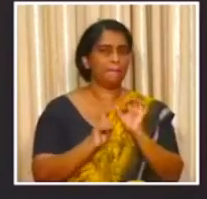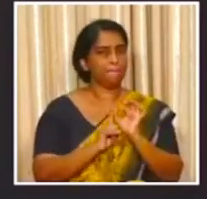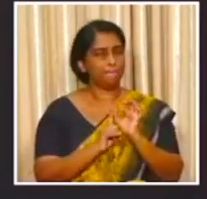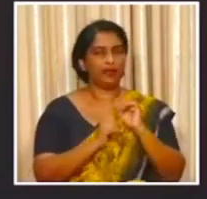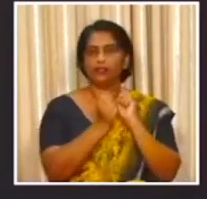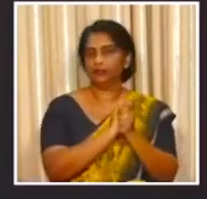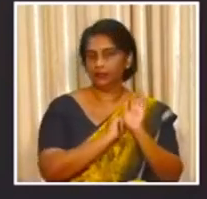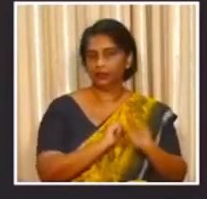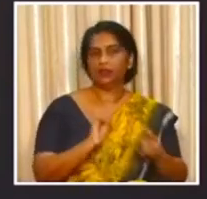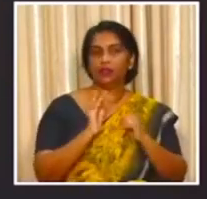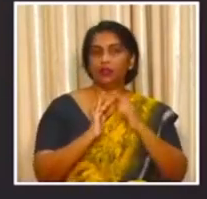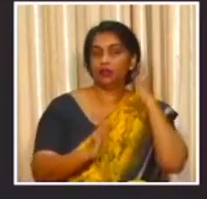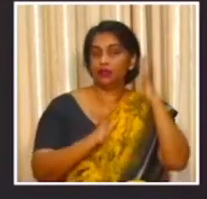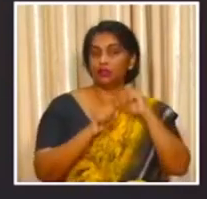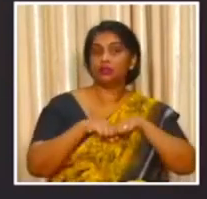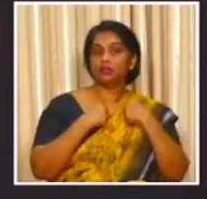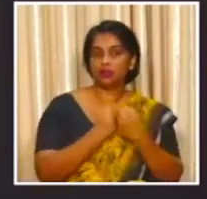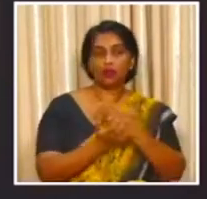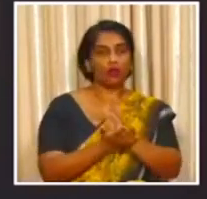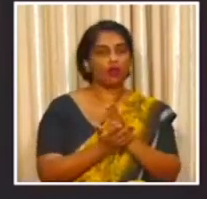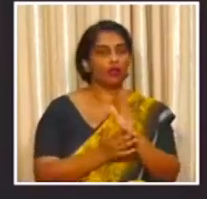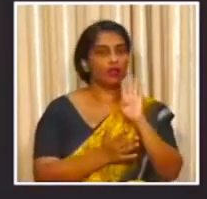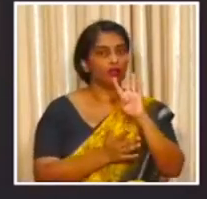අතර ජාත්‍යන්තර සමාගම් සතුව කොටස් වලින්